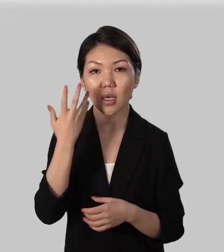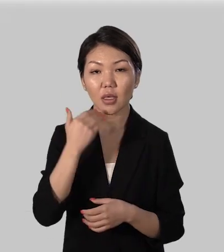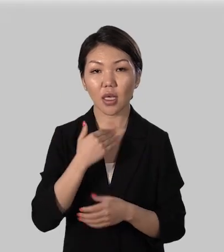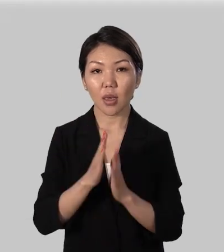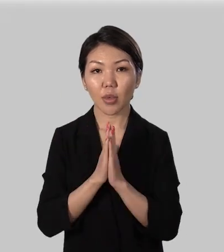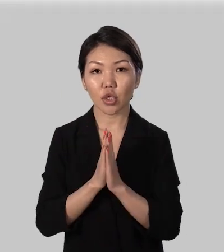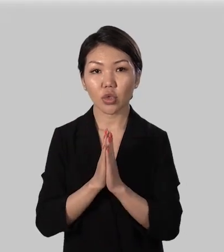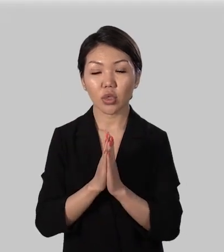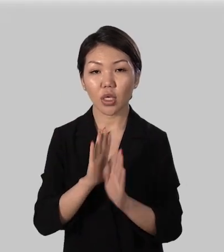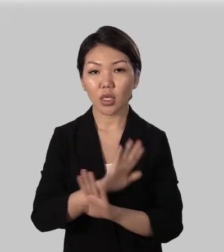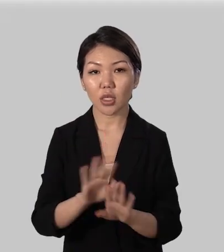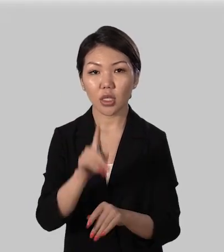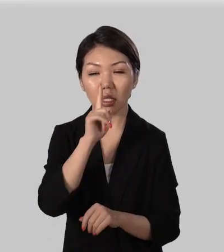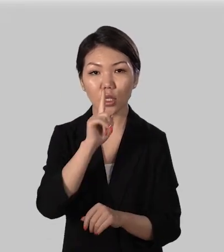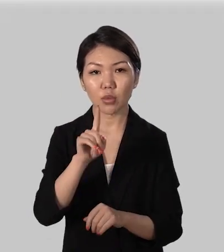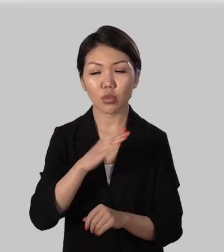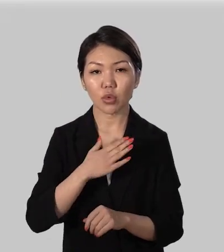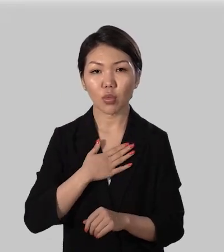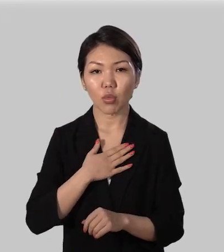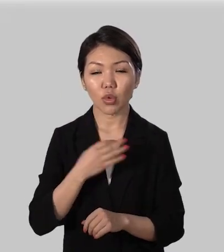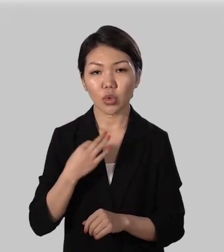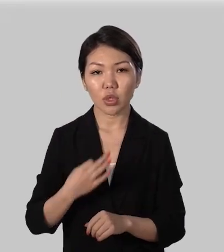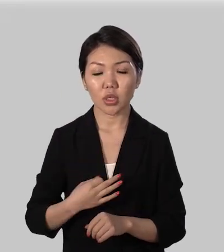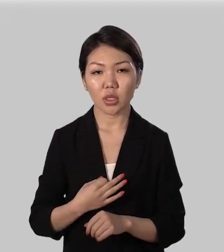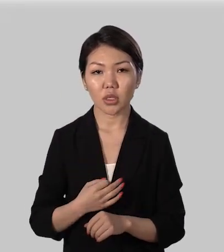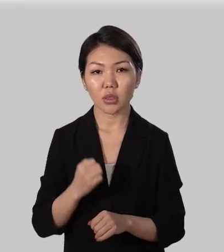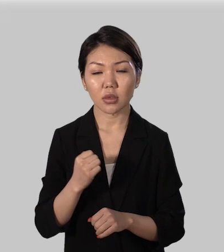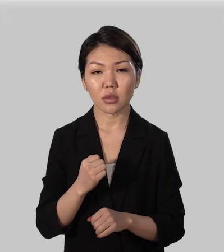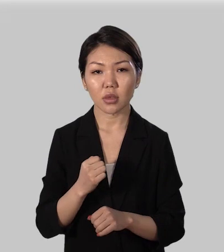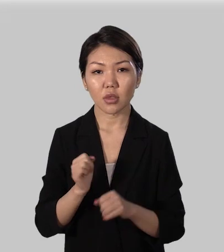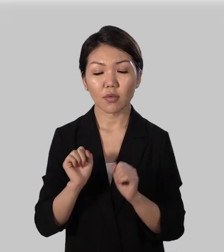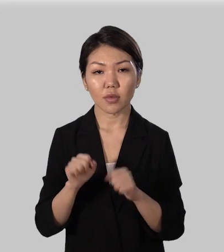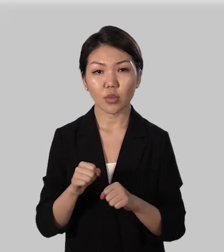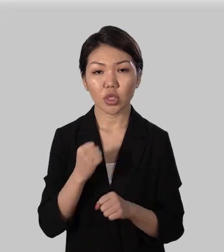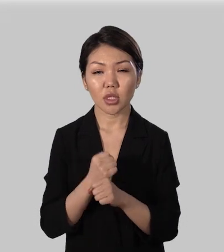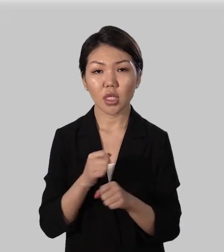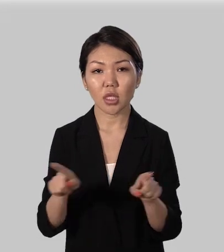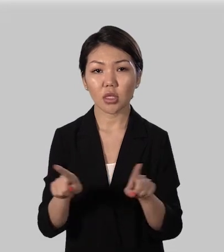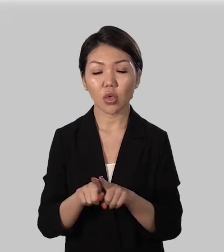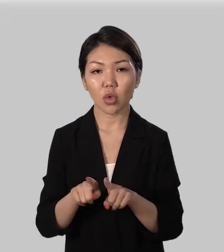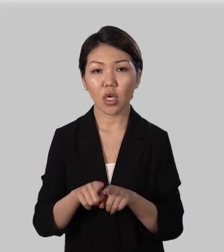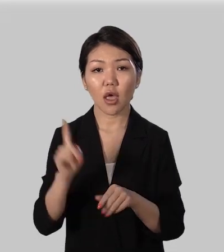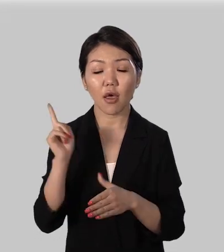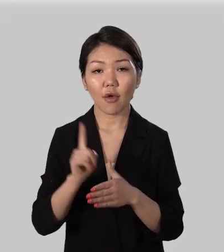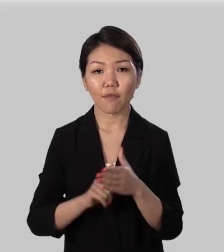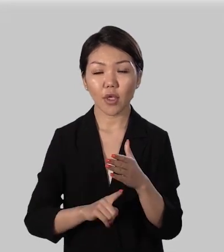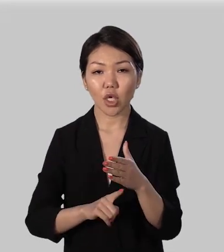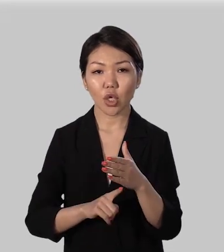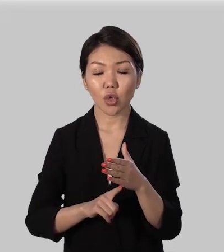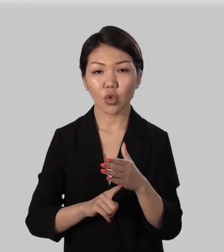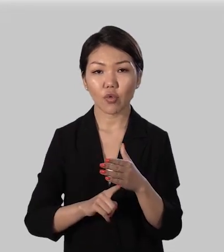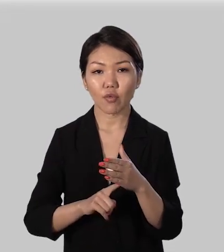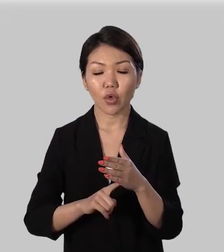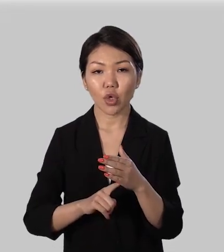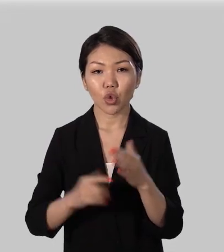не будет мой сын способен на дурной я верил благородные силу своего молока и в